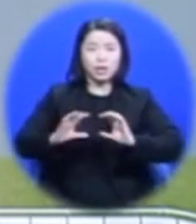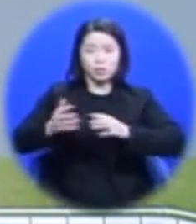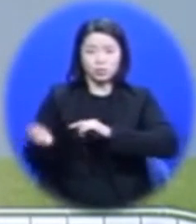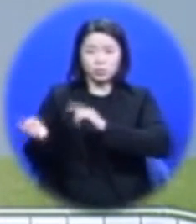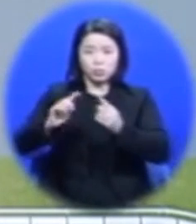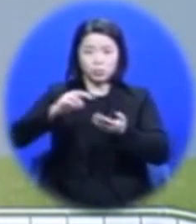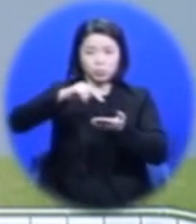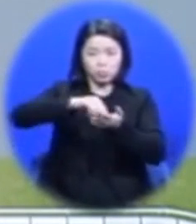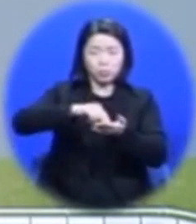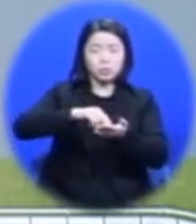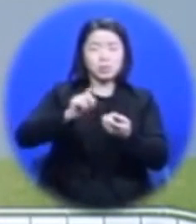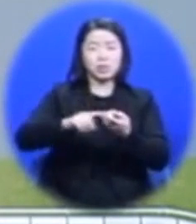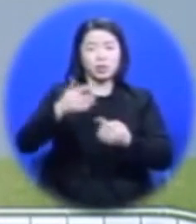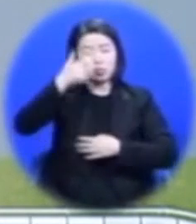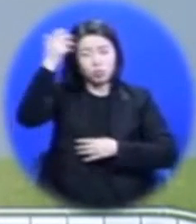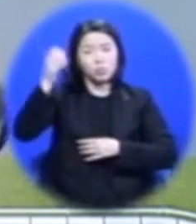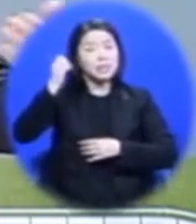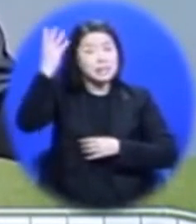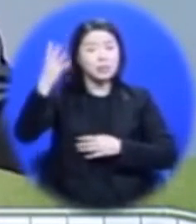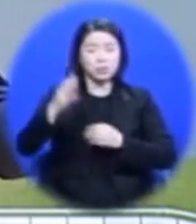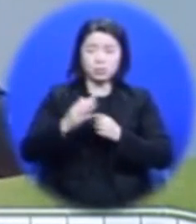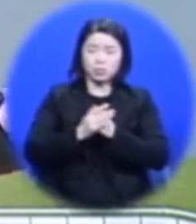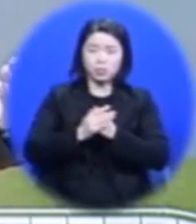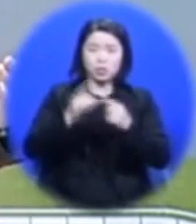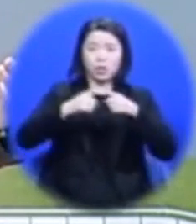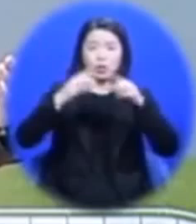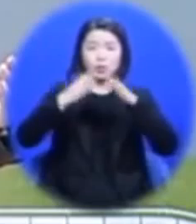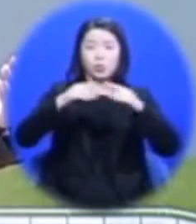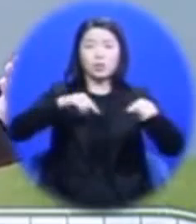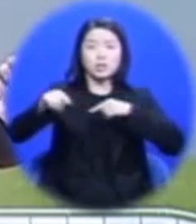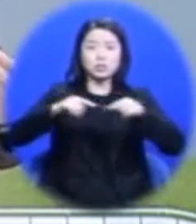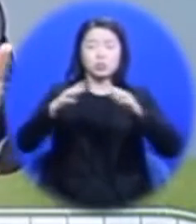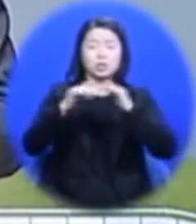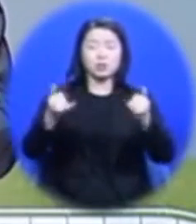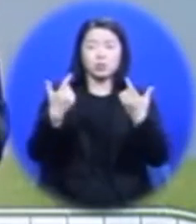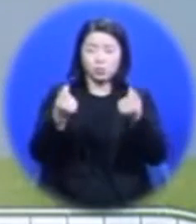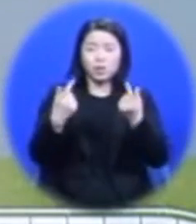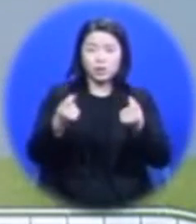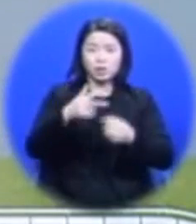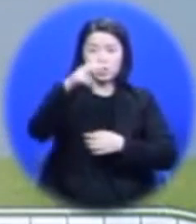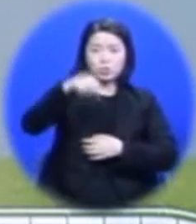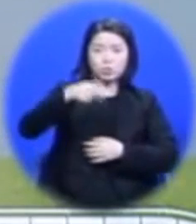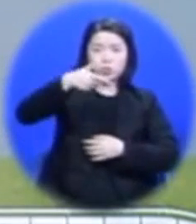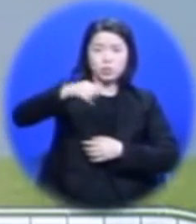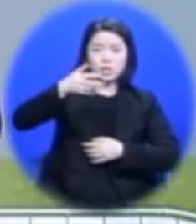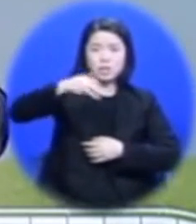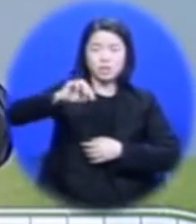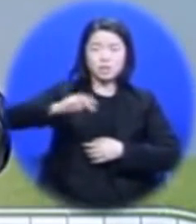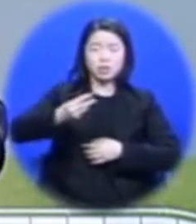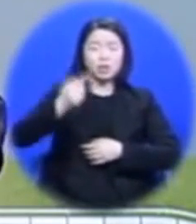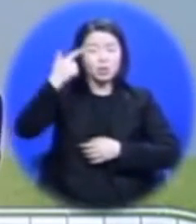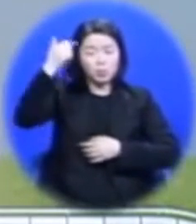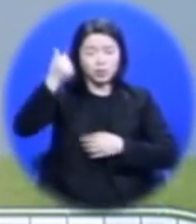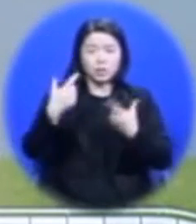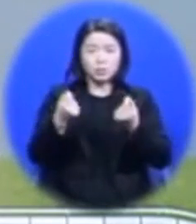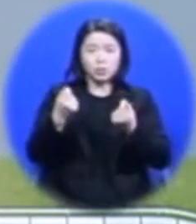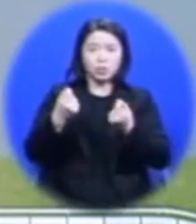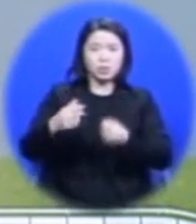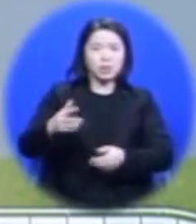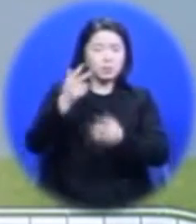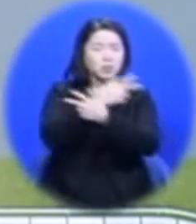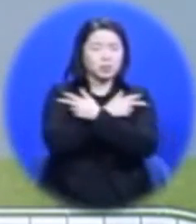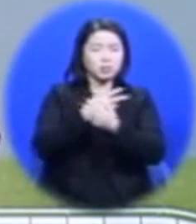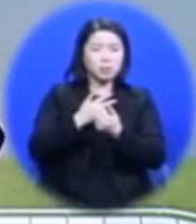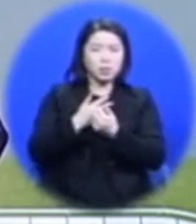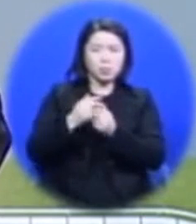잃어버렸으니까. 교회 지도자들도 마찬가지였어요. 주기철 목사님 같이 신사 참배를 거부하고 옥중 순교하신